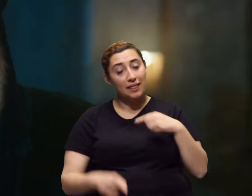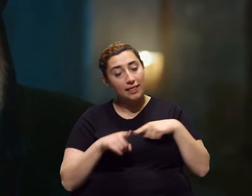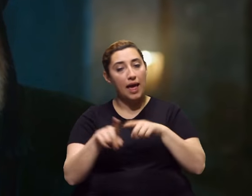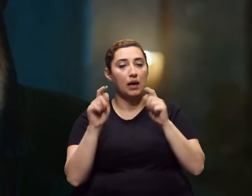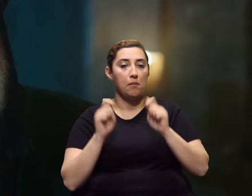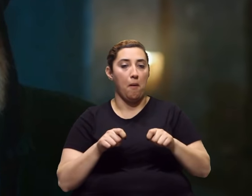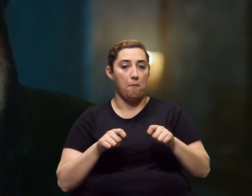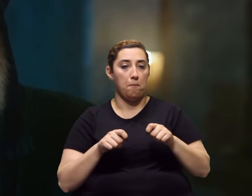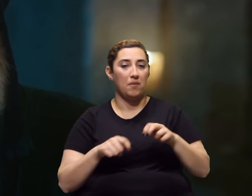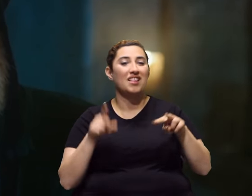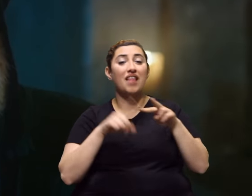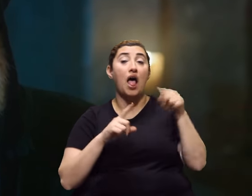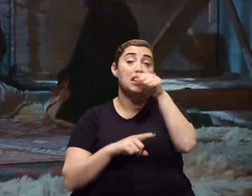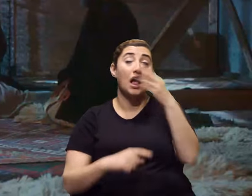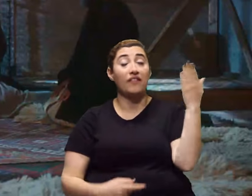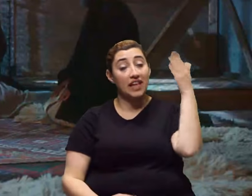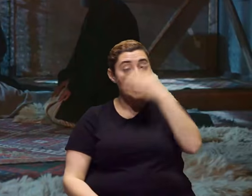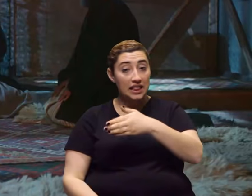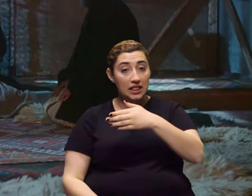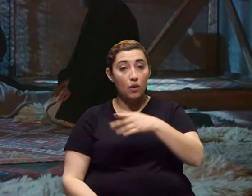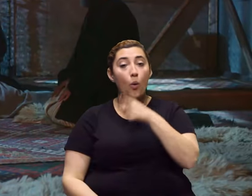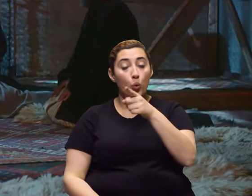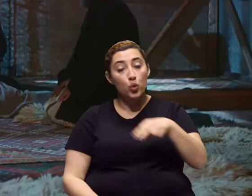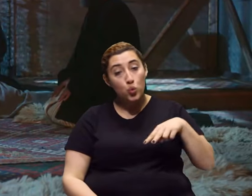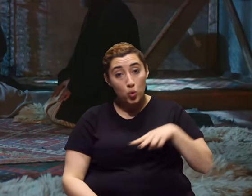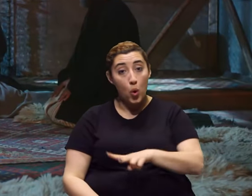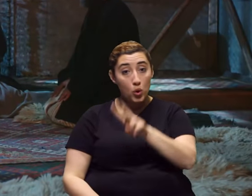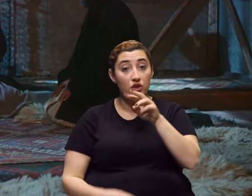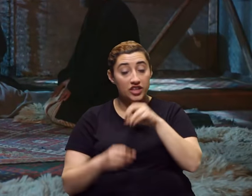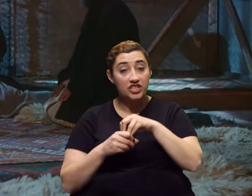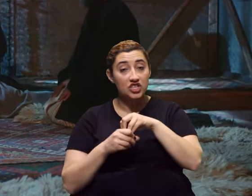takip et. Nallı Han'a var. Onun yolunca